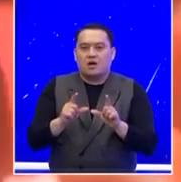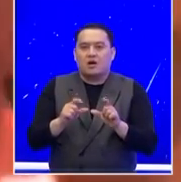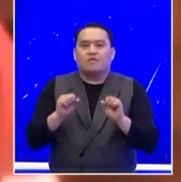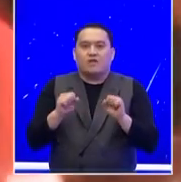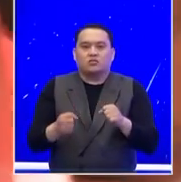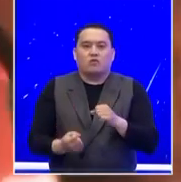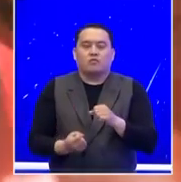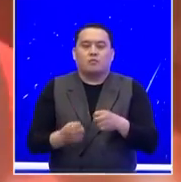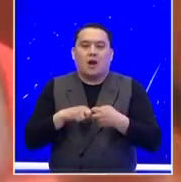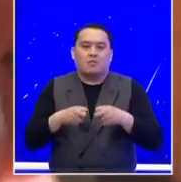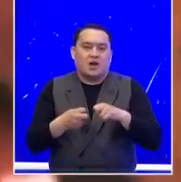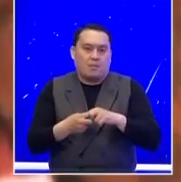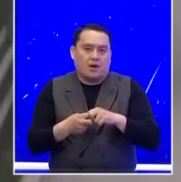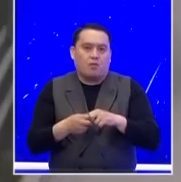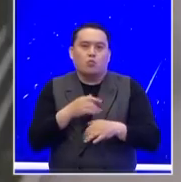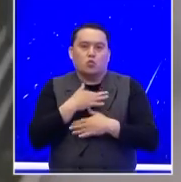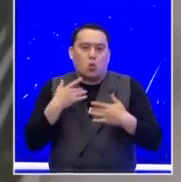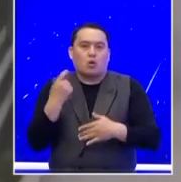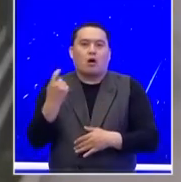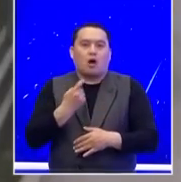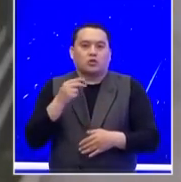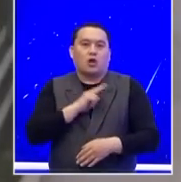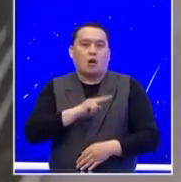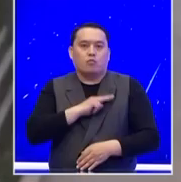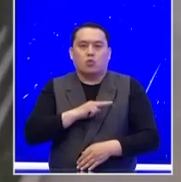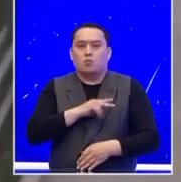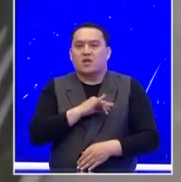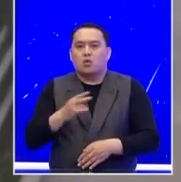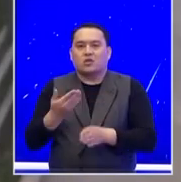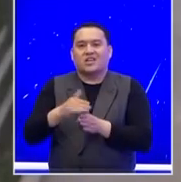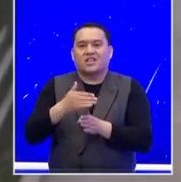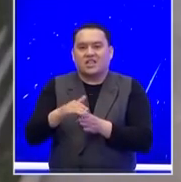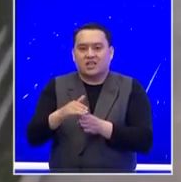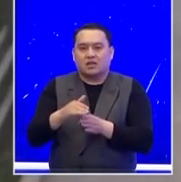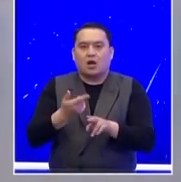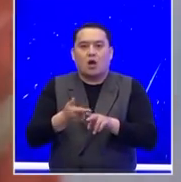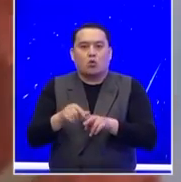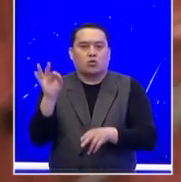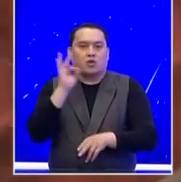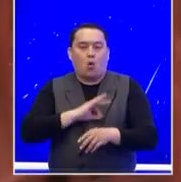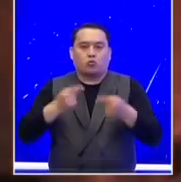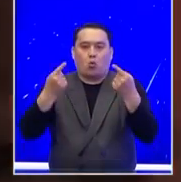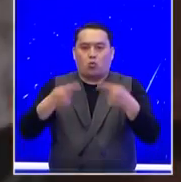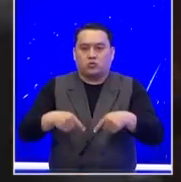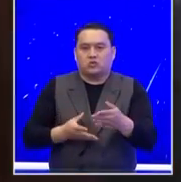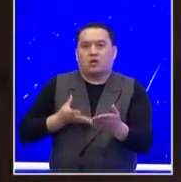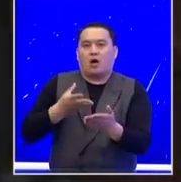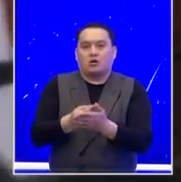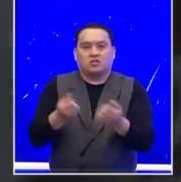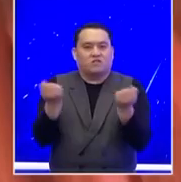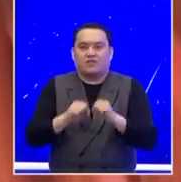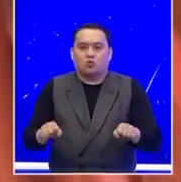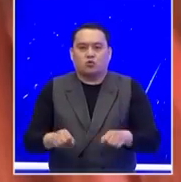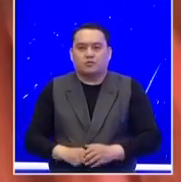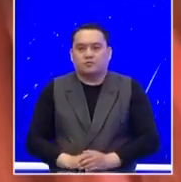почве возникает другая проблема. Многие аграрии работают за счет многомиллионных кредитов. Но так как доход упал, погашать займы практически